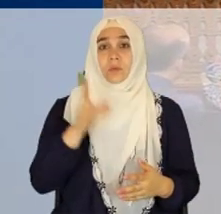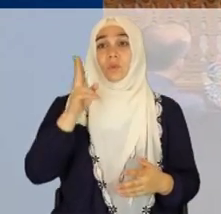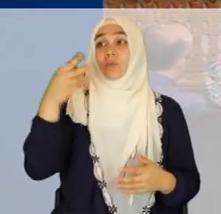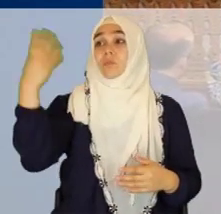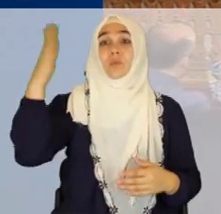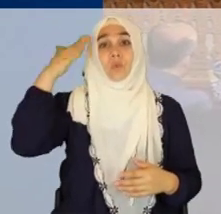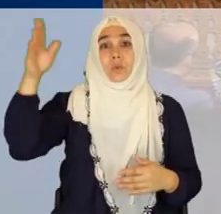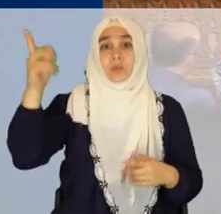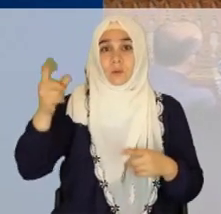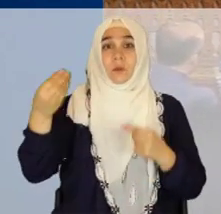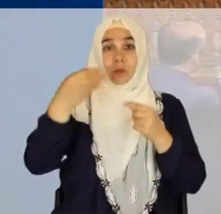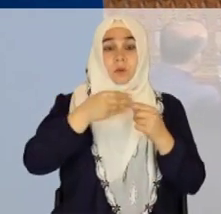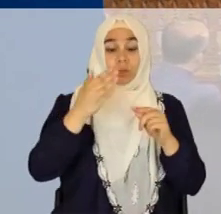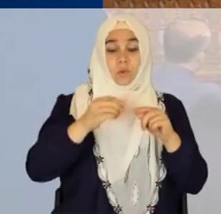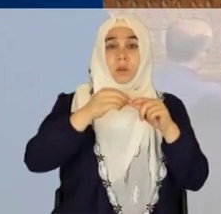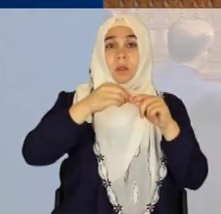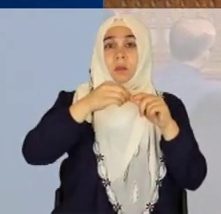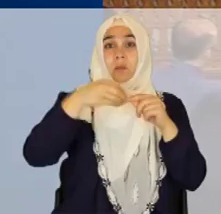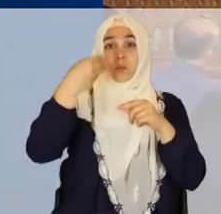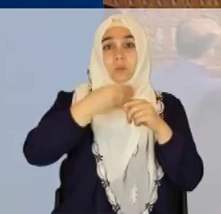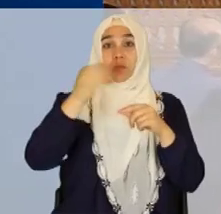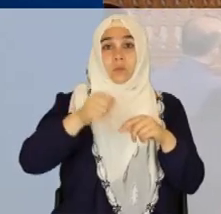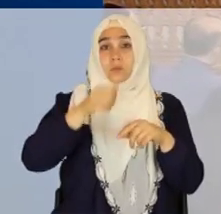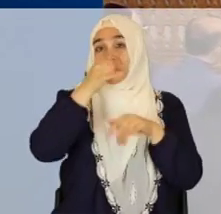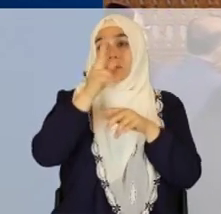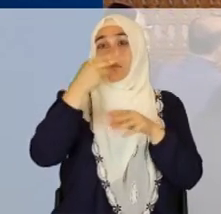bro verer miydi bunu bizge? Hiç kim verer miydi?